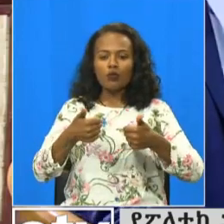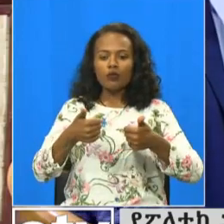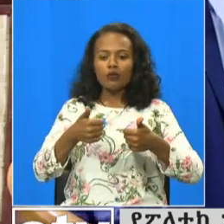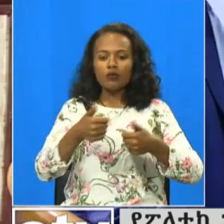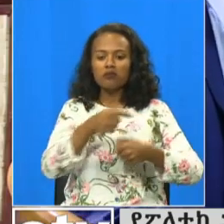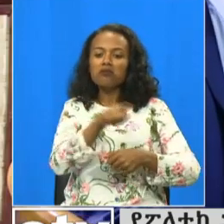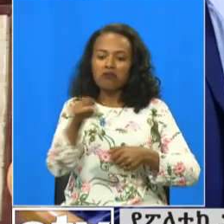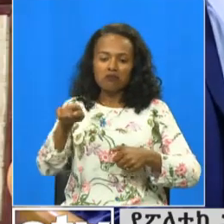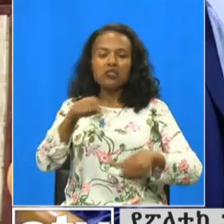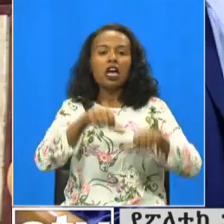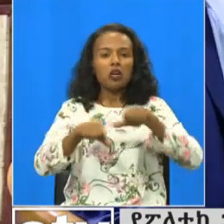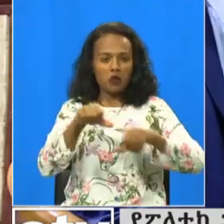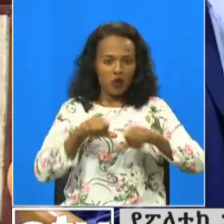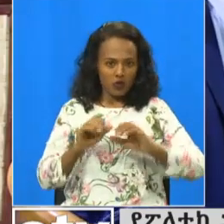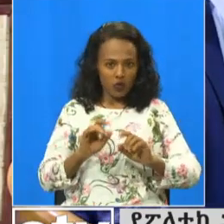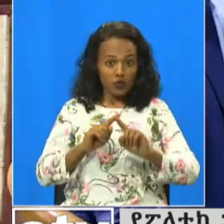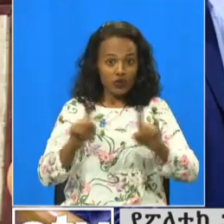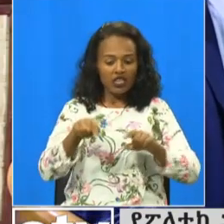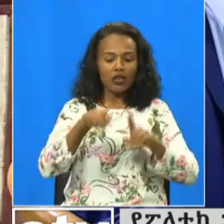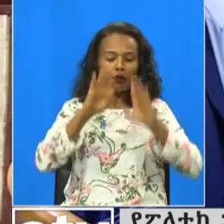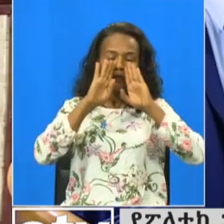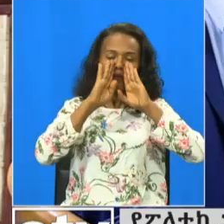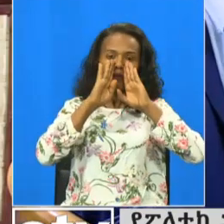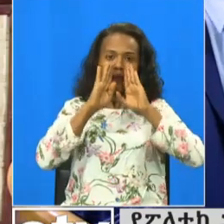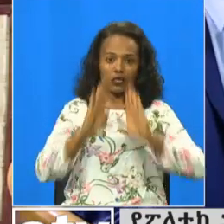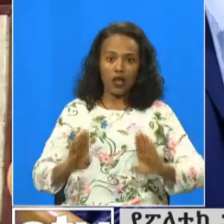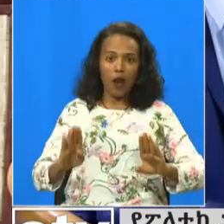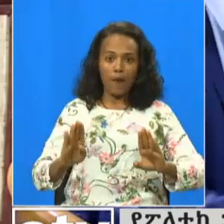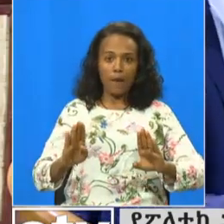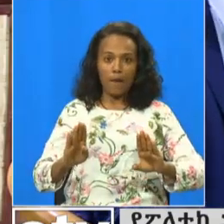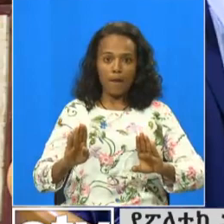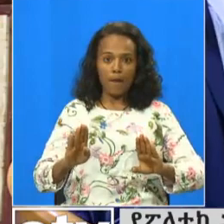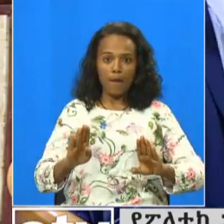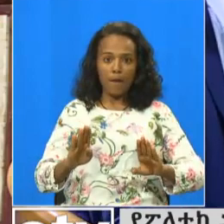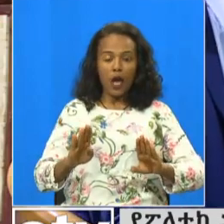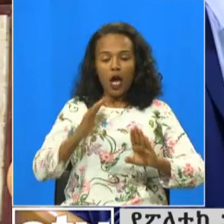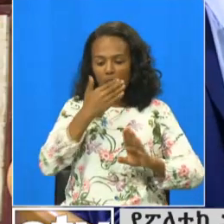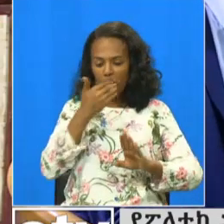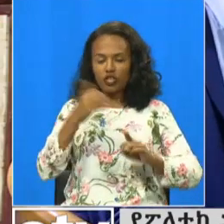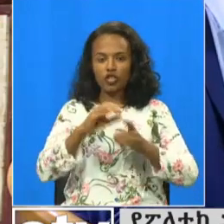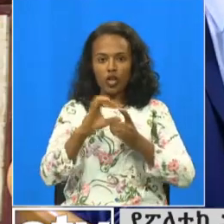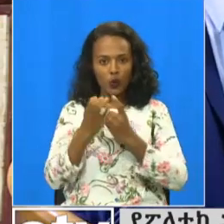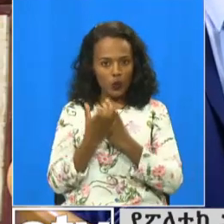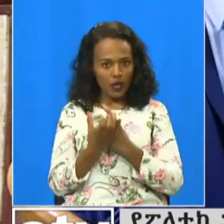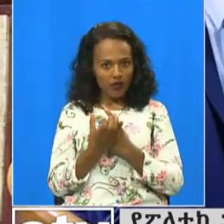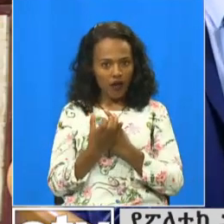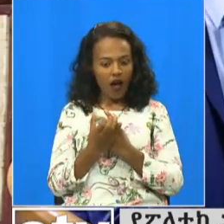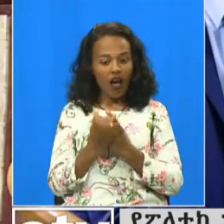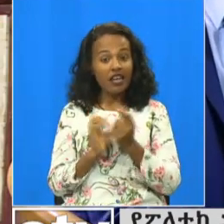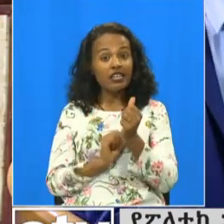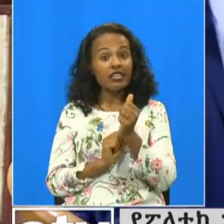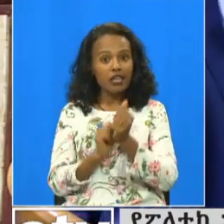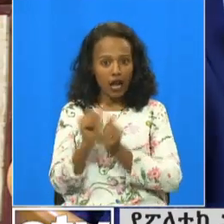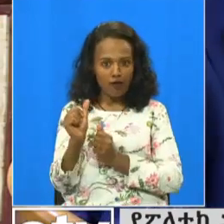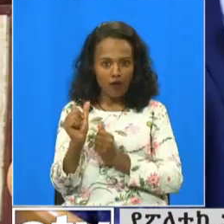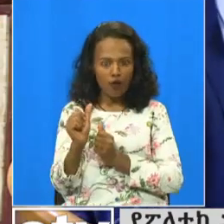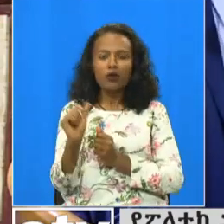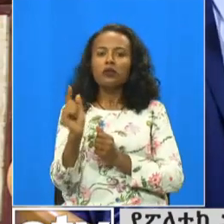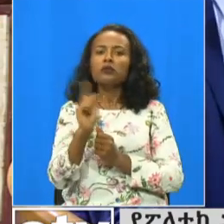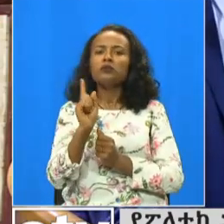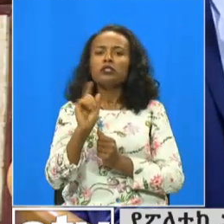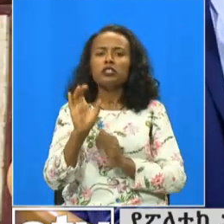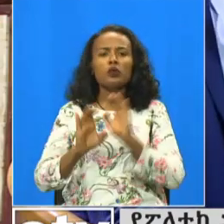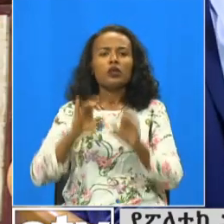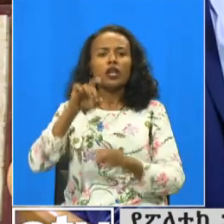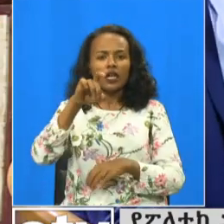እያደረጉ ነው አስተዋጽኦ ግን ይሄንን በሰላም በና በተሻለ ሁኔታ እንድንሻገረው ምንድነው